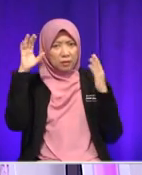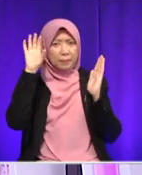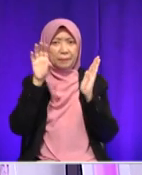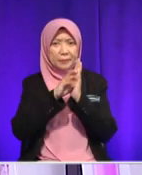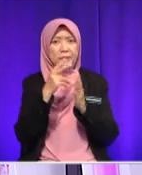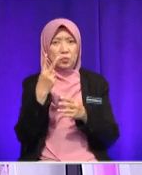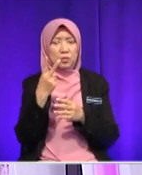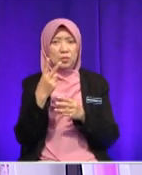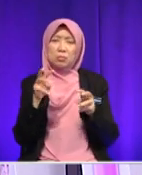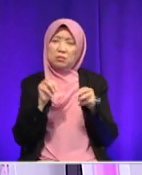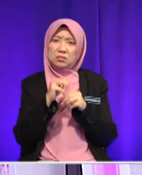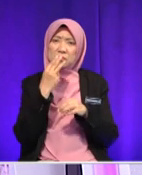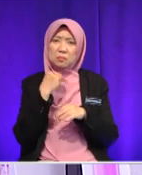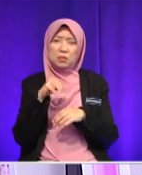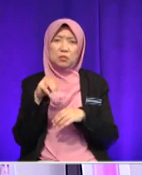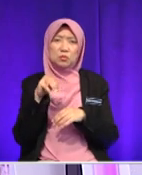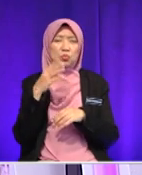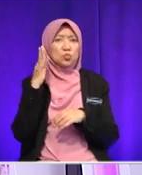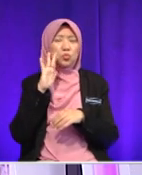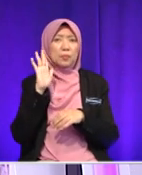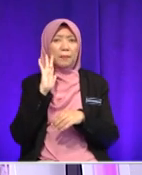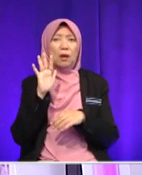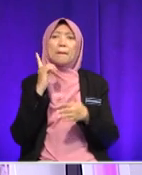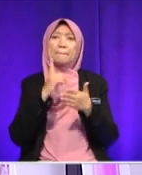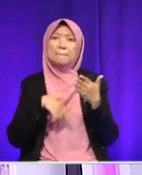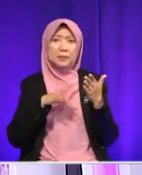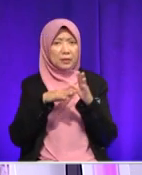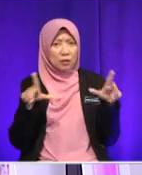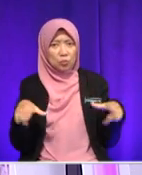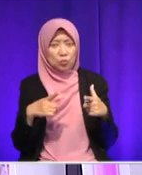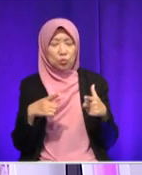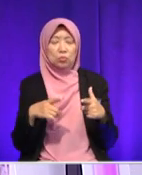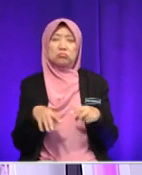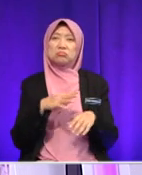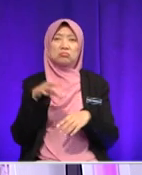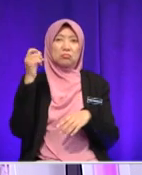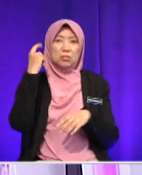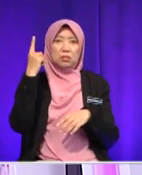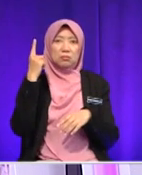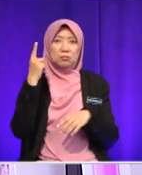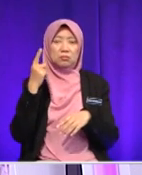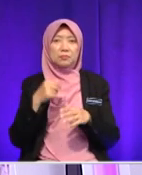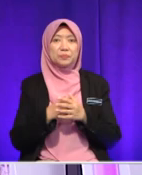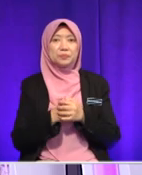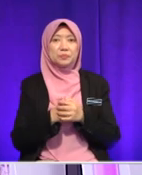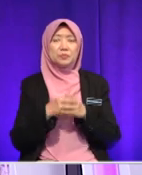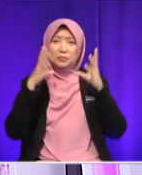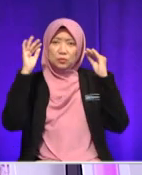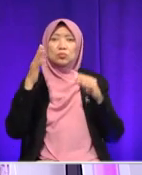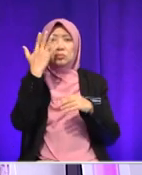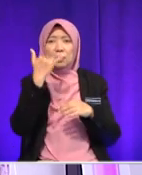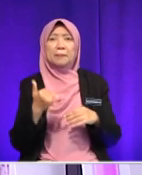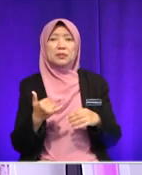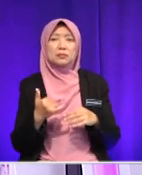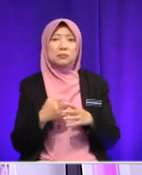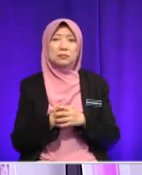ada gambar macam madu lebah ni? Apa yang berlaku ni sebenarnya? Saya pun tak mengertilah, nampak tak murid-murid? Cikgu, kenapa ni? Kenapa